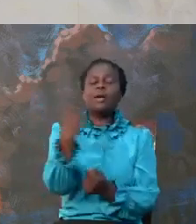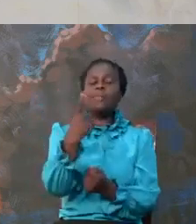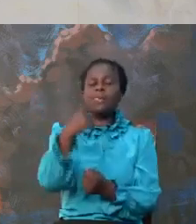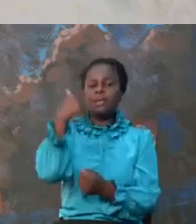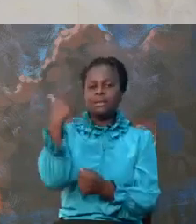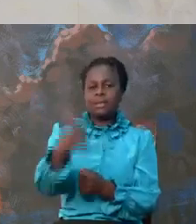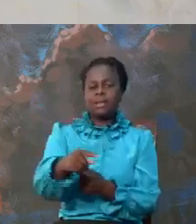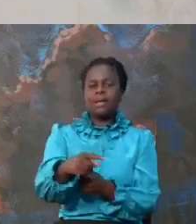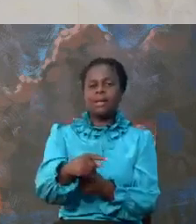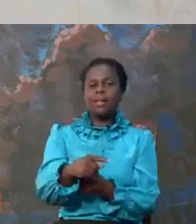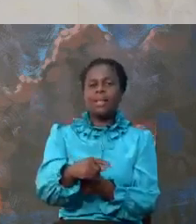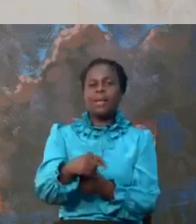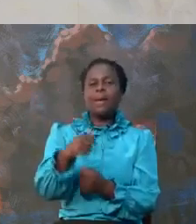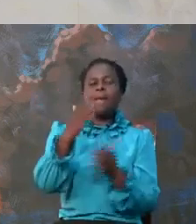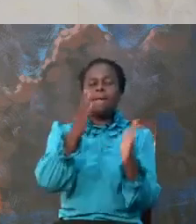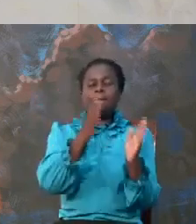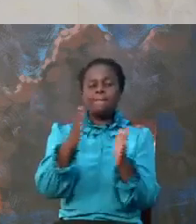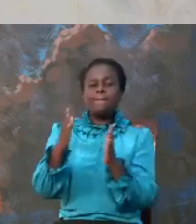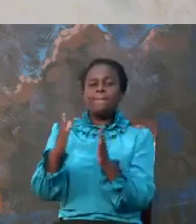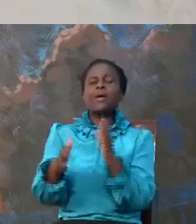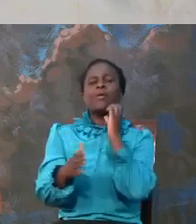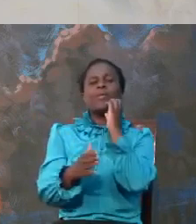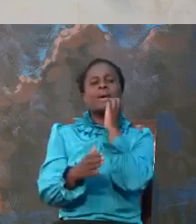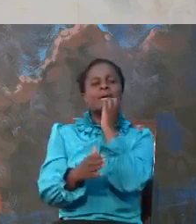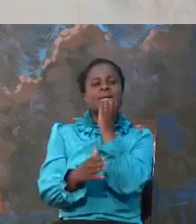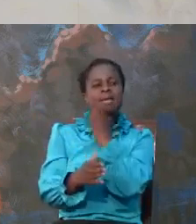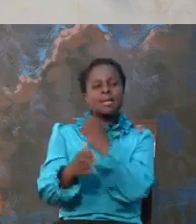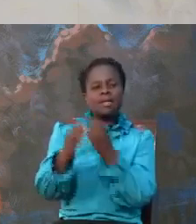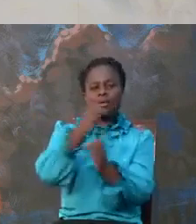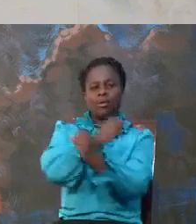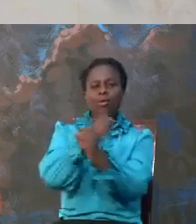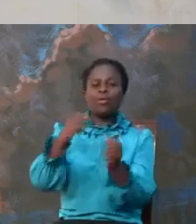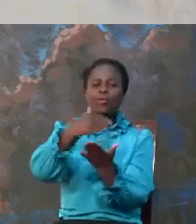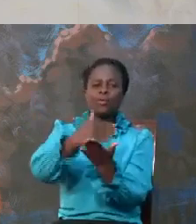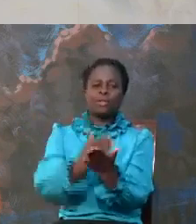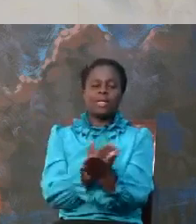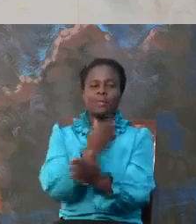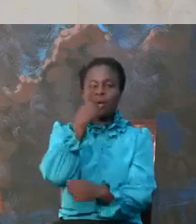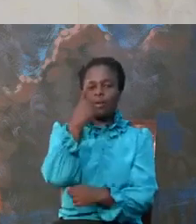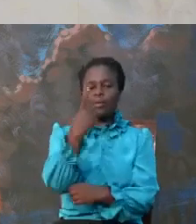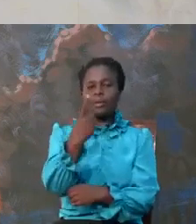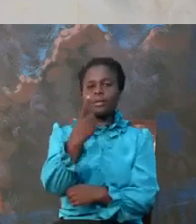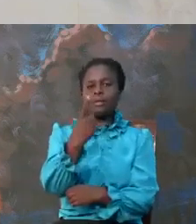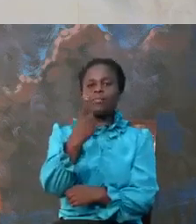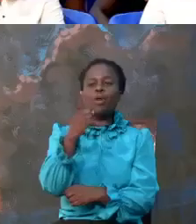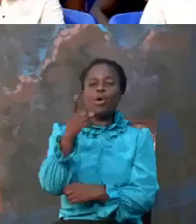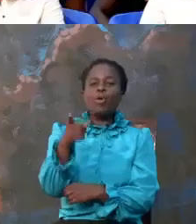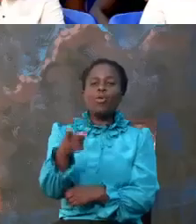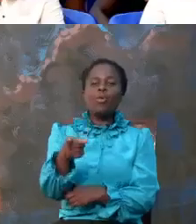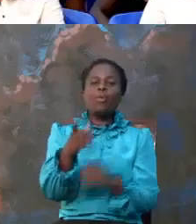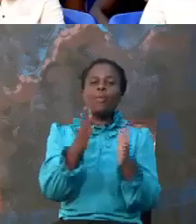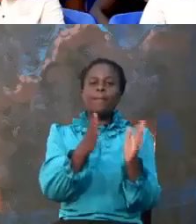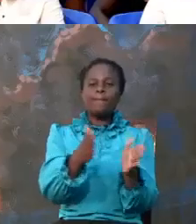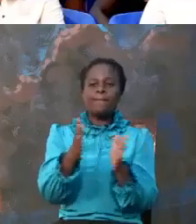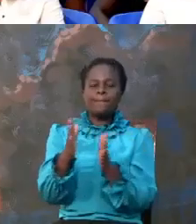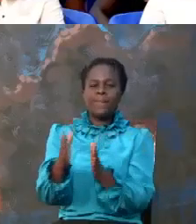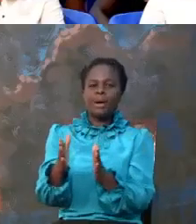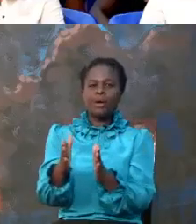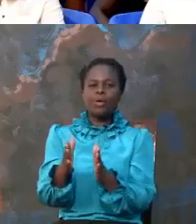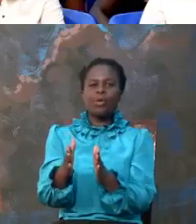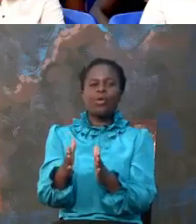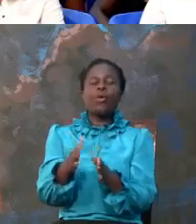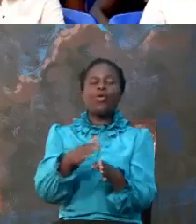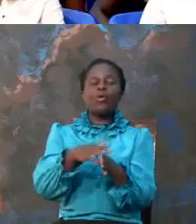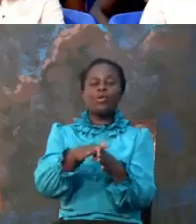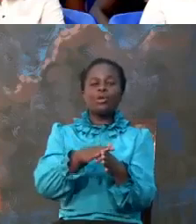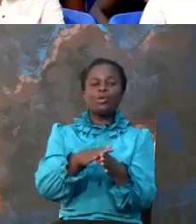sana, mpango makini wa wokovu sehemu ya kwanza. Huu mpango ulihusu